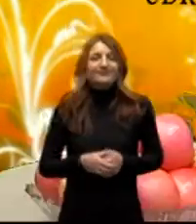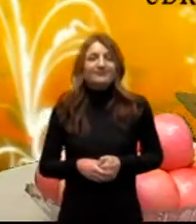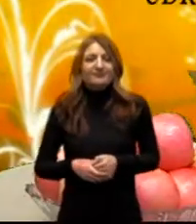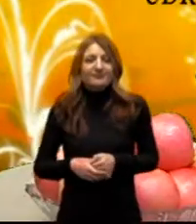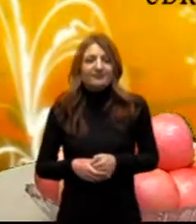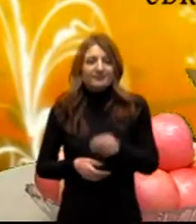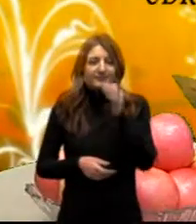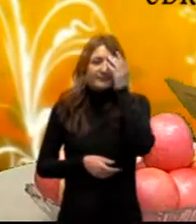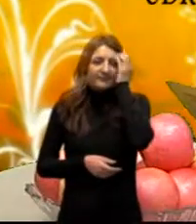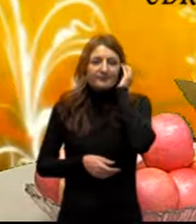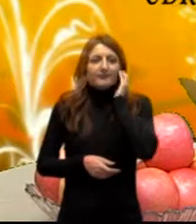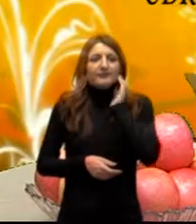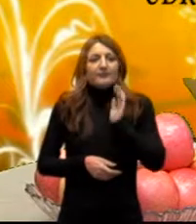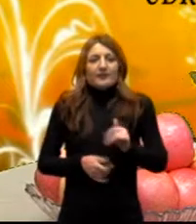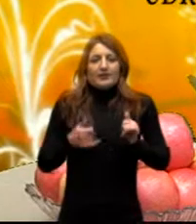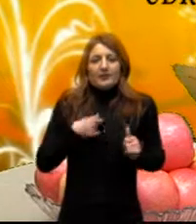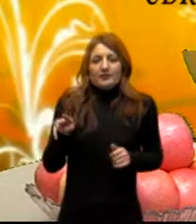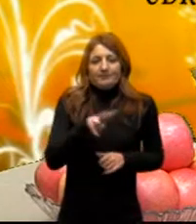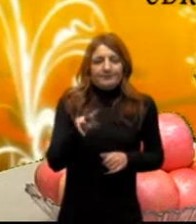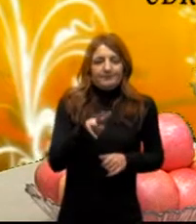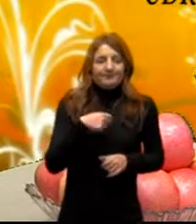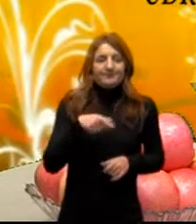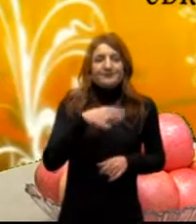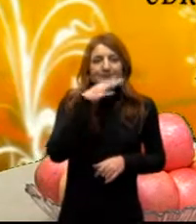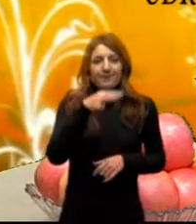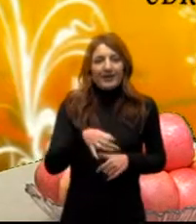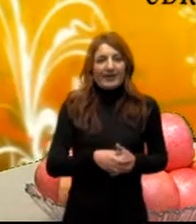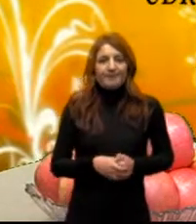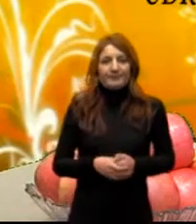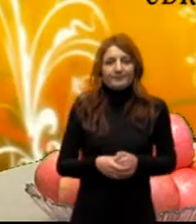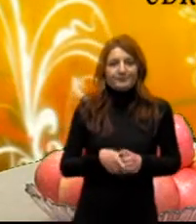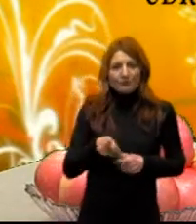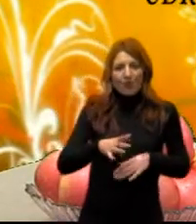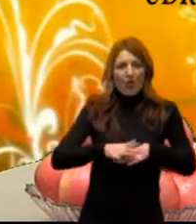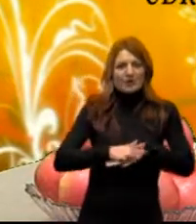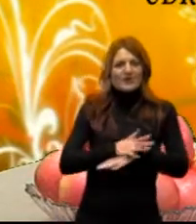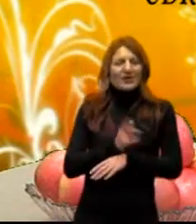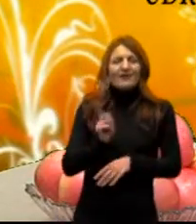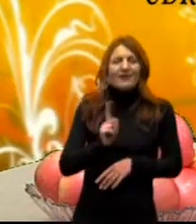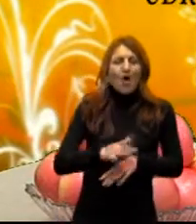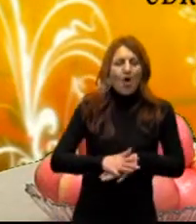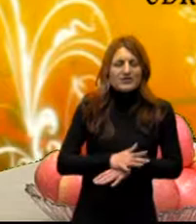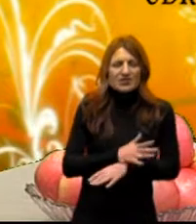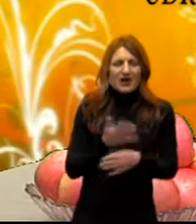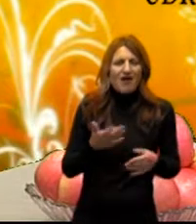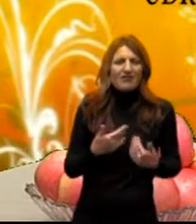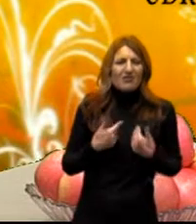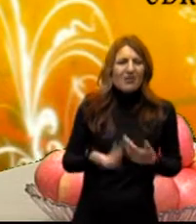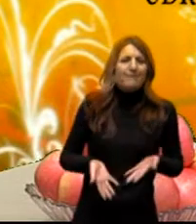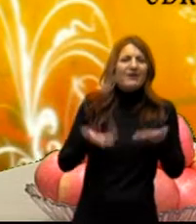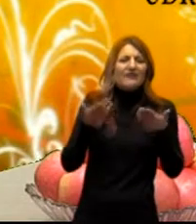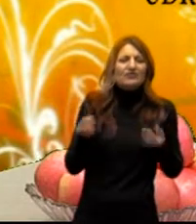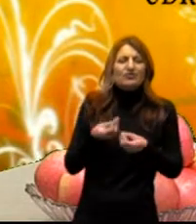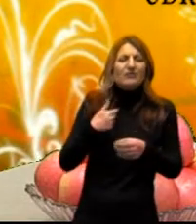Evo, sad oba dvije ću pitati jedno pitanje. Znači, taj osjećaj, ne osjećaj, kada smo preopterećeni